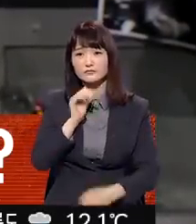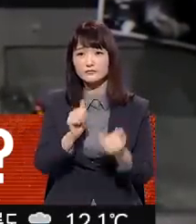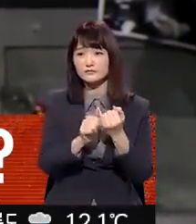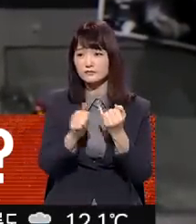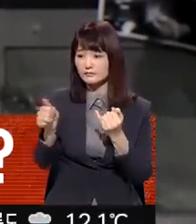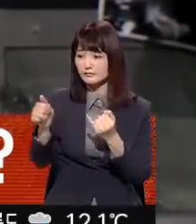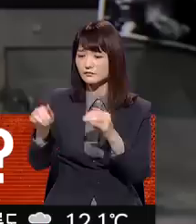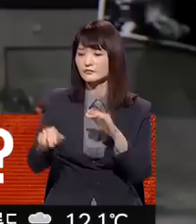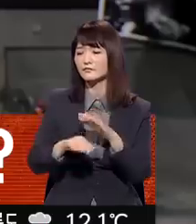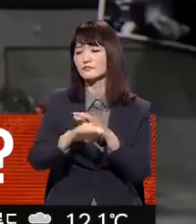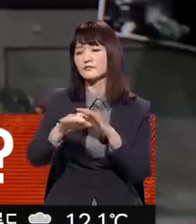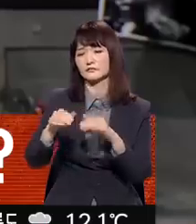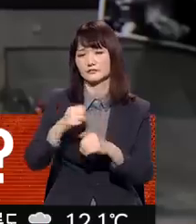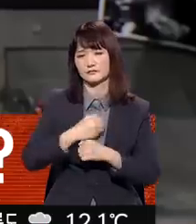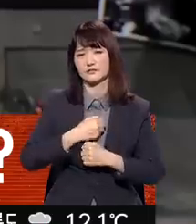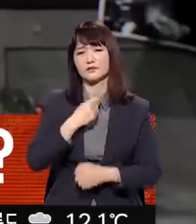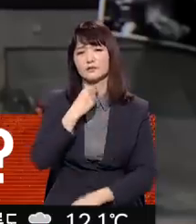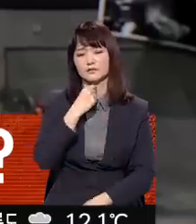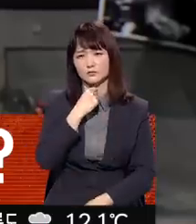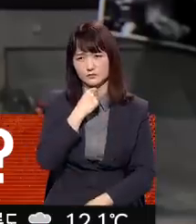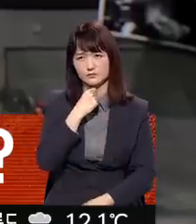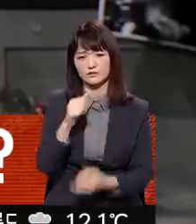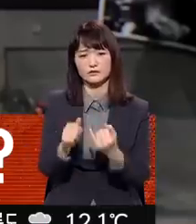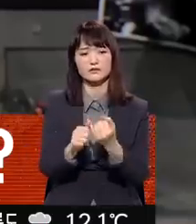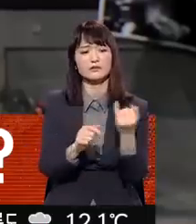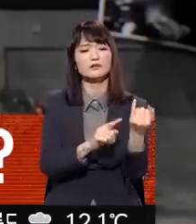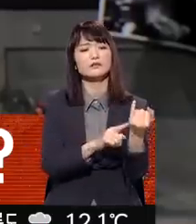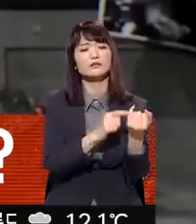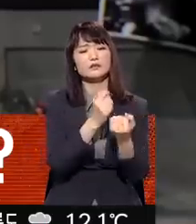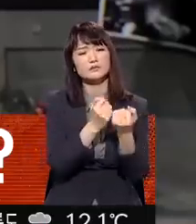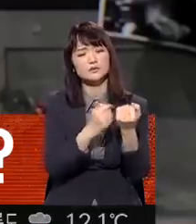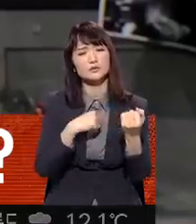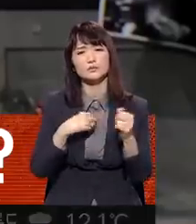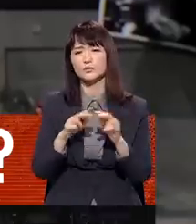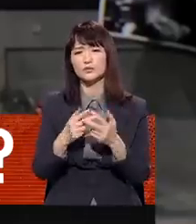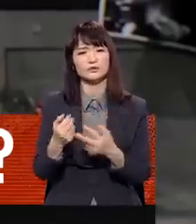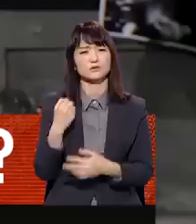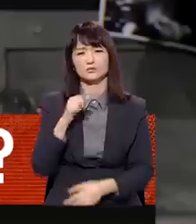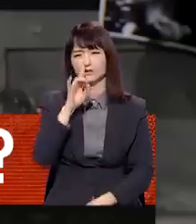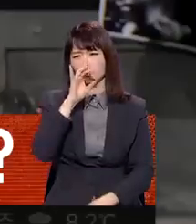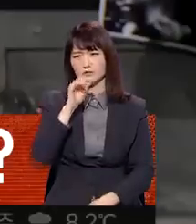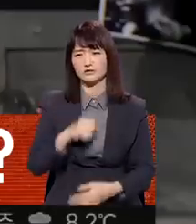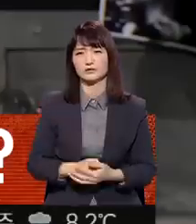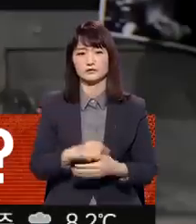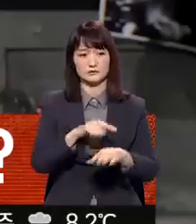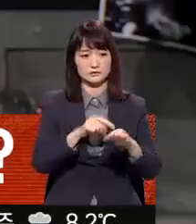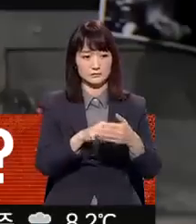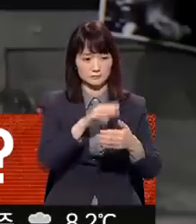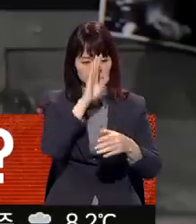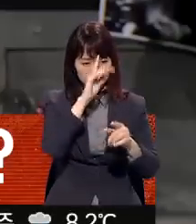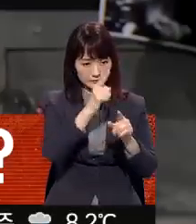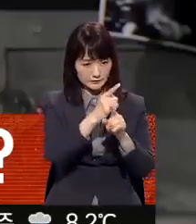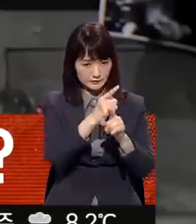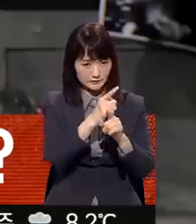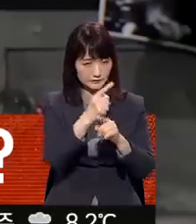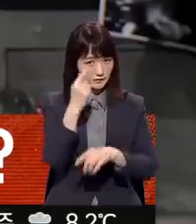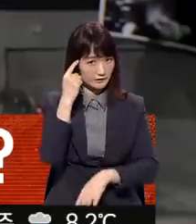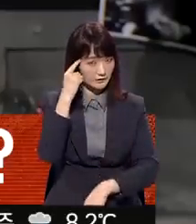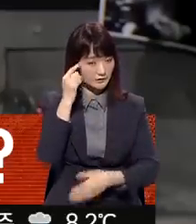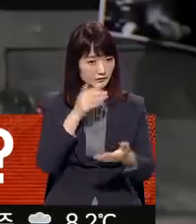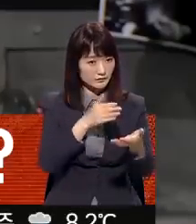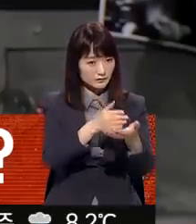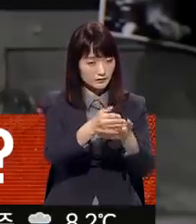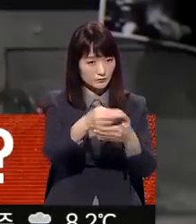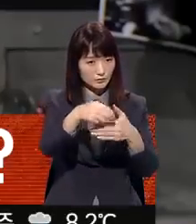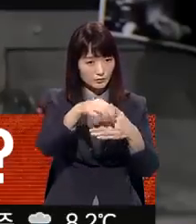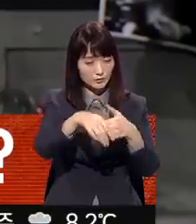가정을 지키고 싶어 하지 않습니까? 그런데 여성을 설득해야 되는 거예요. 그런데 본인 힘으로는 안 됩니다, 이걸. 그 심리치료를 받게 하든지 정신과 감정을